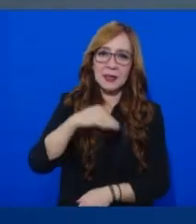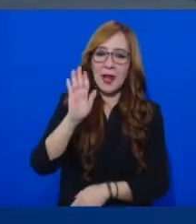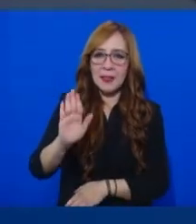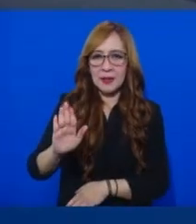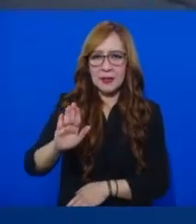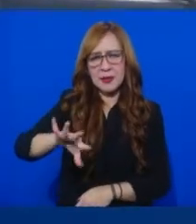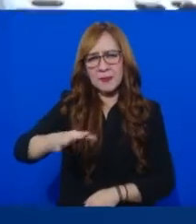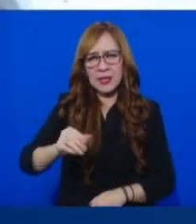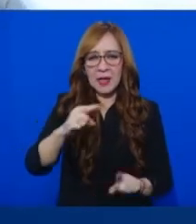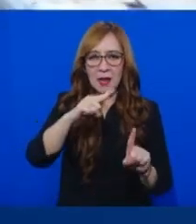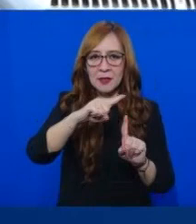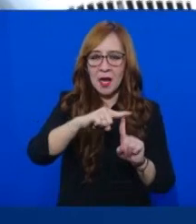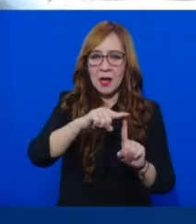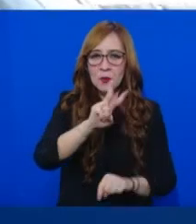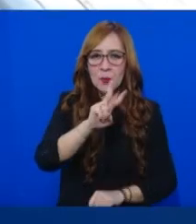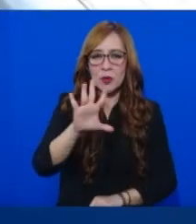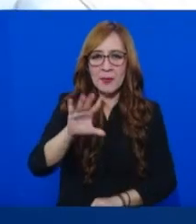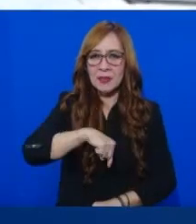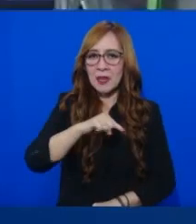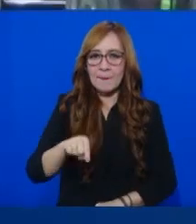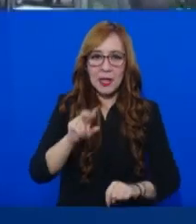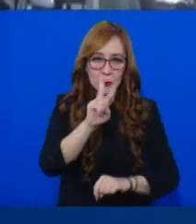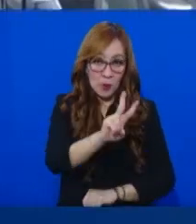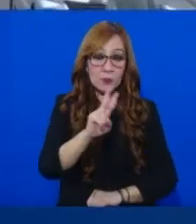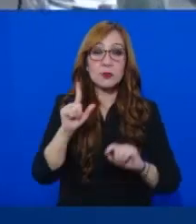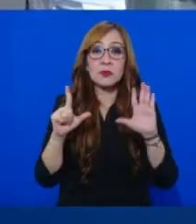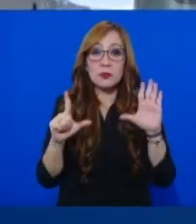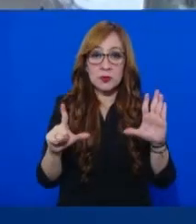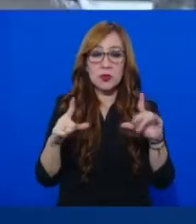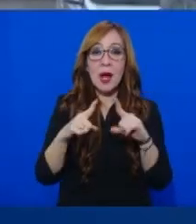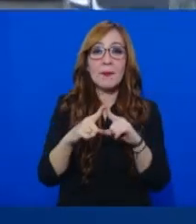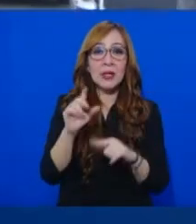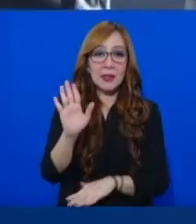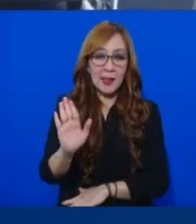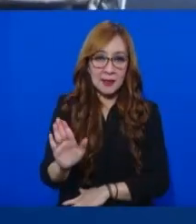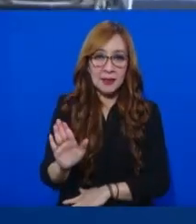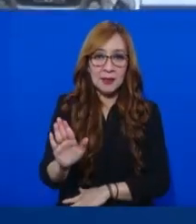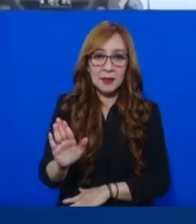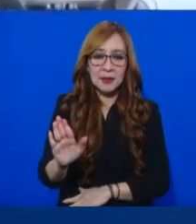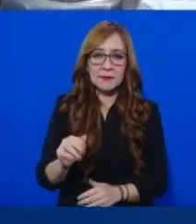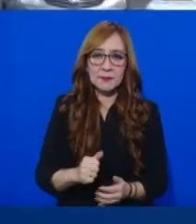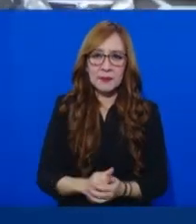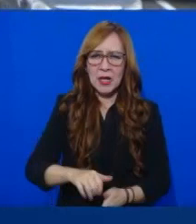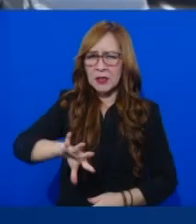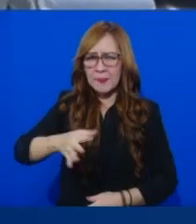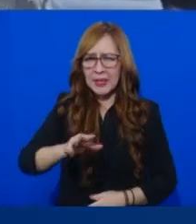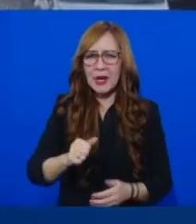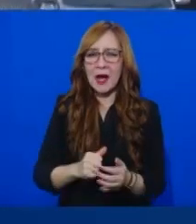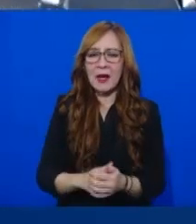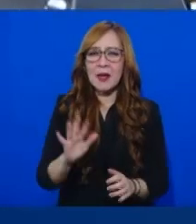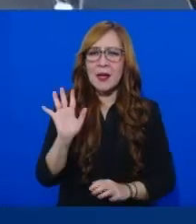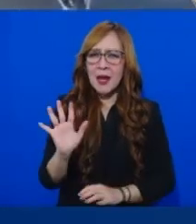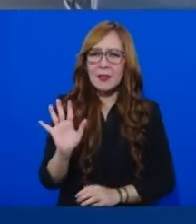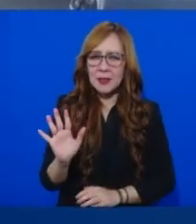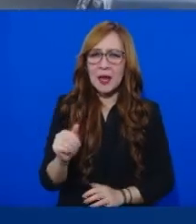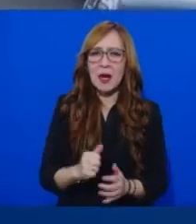pada tanggal 25 hingga 27 nantinya, di mana akan diprediksikan terjadi kepadatan lagi oleh pihak Jasa Marga